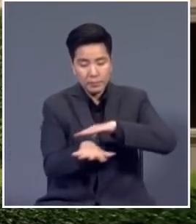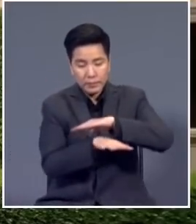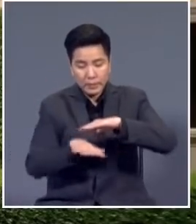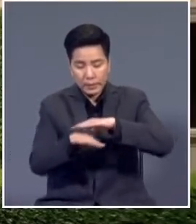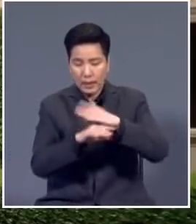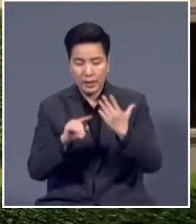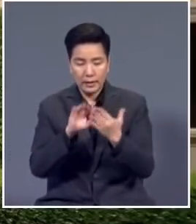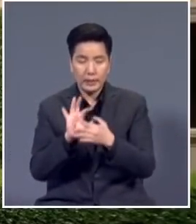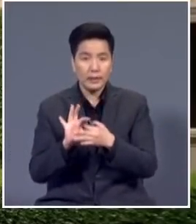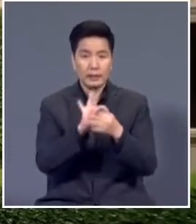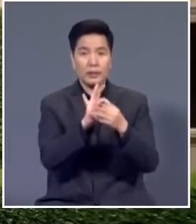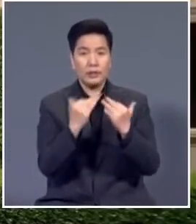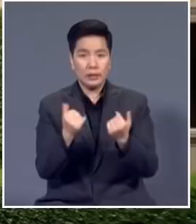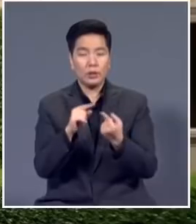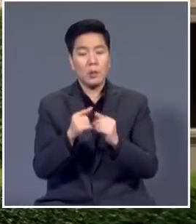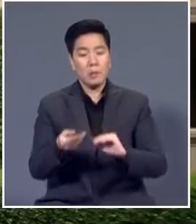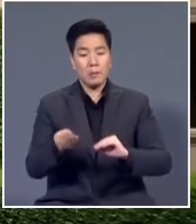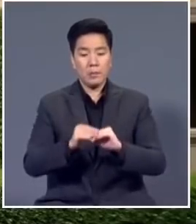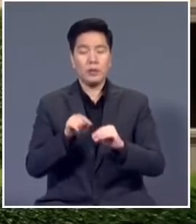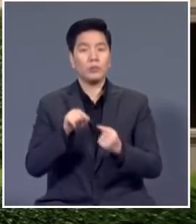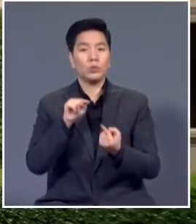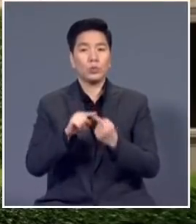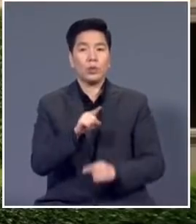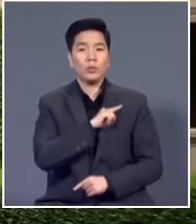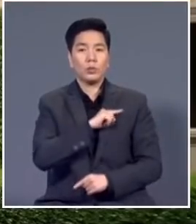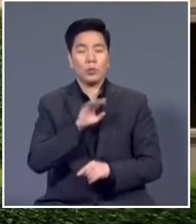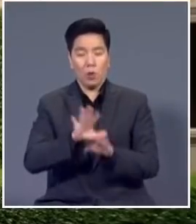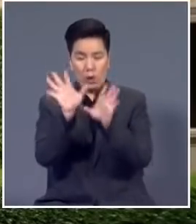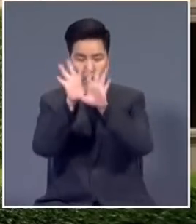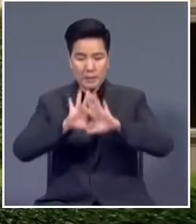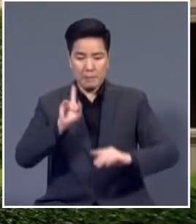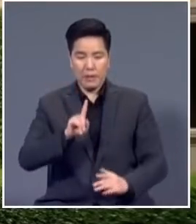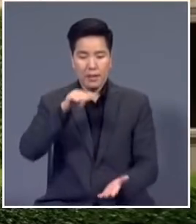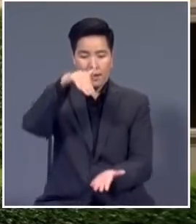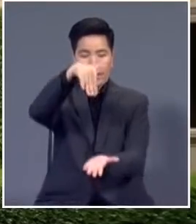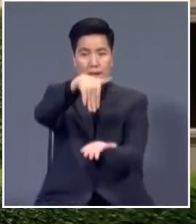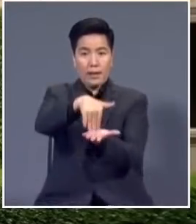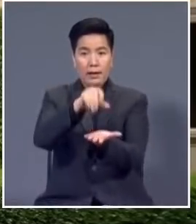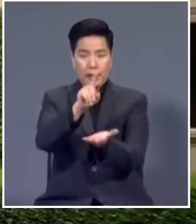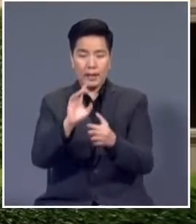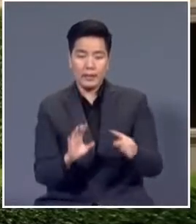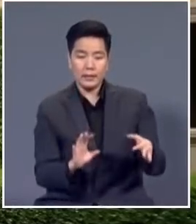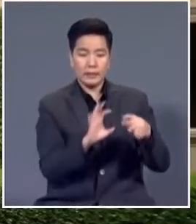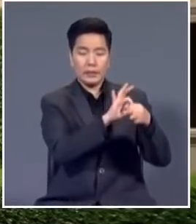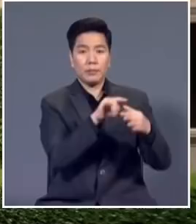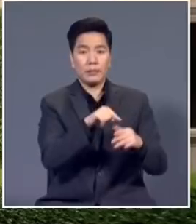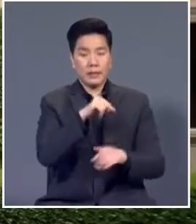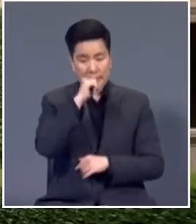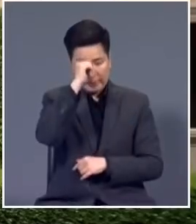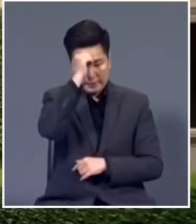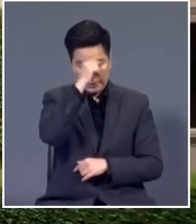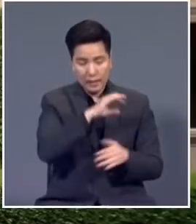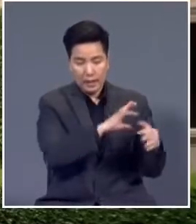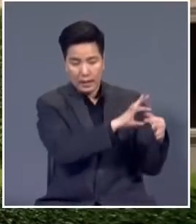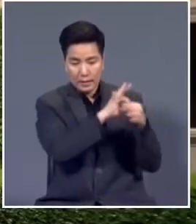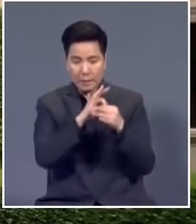กันทั้งนี้ก็เพื่อจะเพิ่มบทบาทของภูมิภาคอาเซียนในการที่เป็นแกนกลางเชื่อมอินเดียเข้ากับประเทศต่างๆรอบๆมหาสมุทรแป